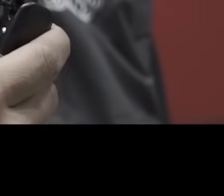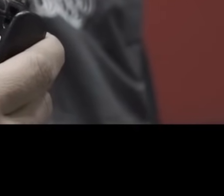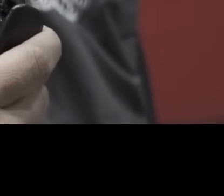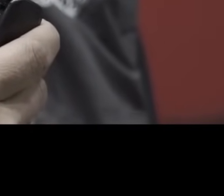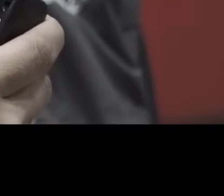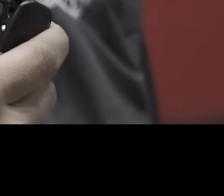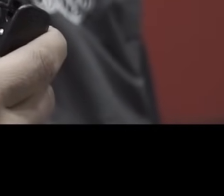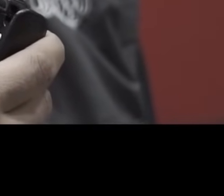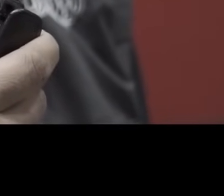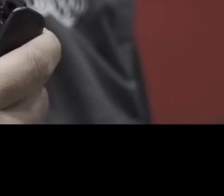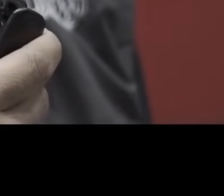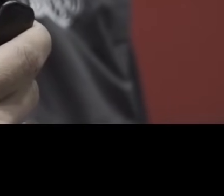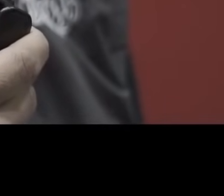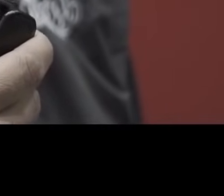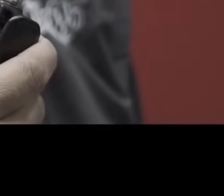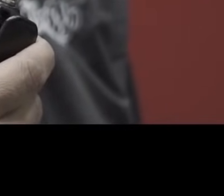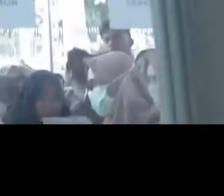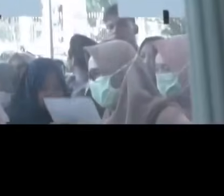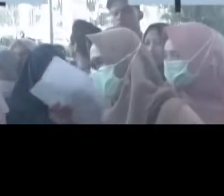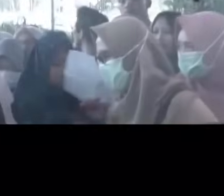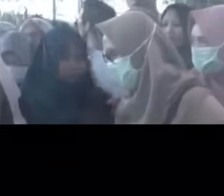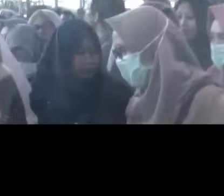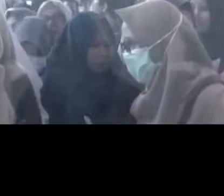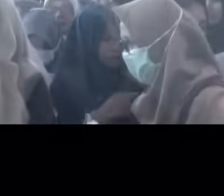Bismillah. 3 2 1.